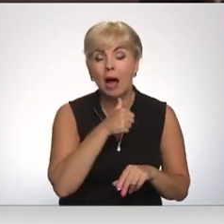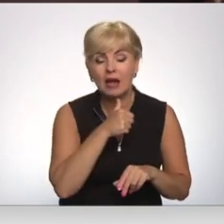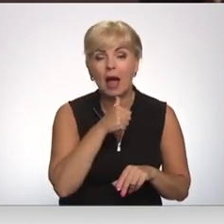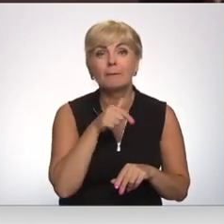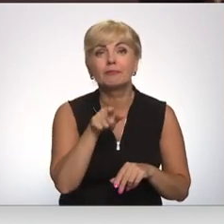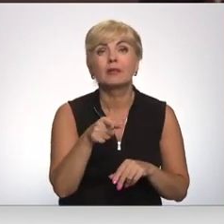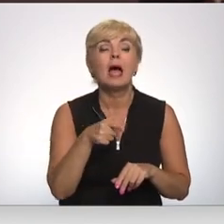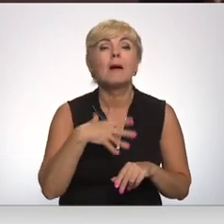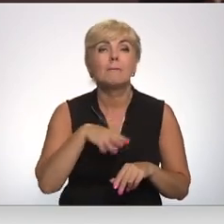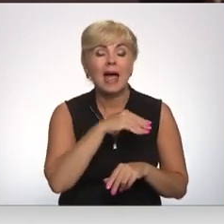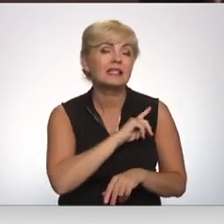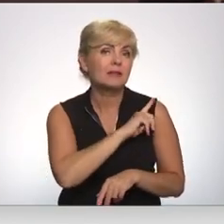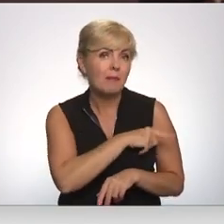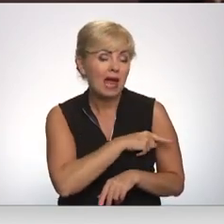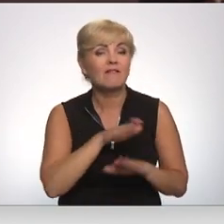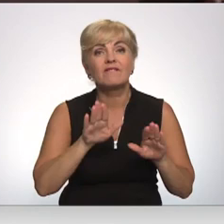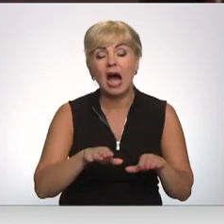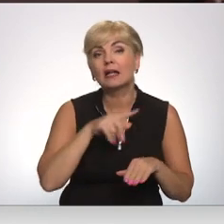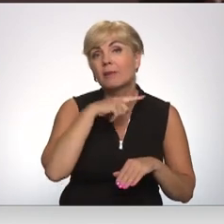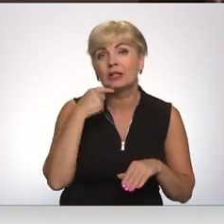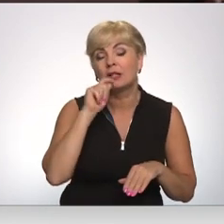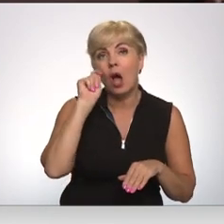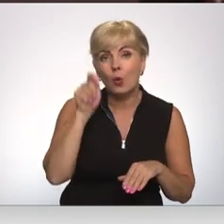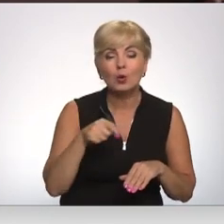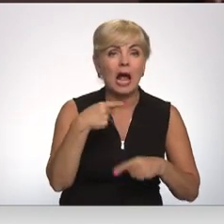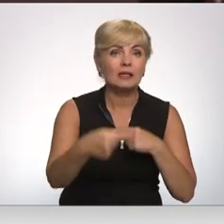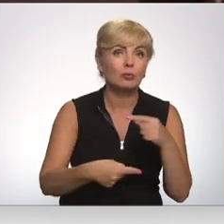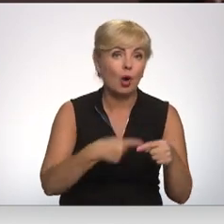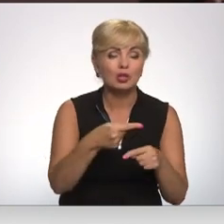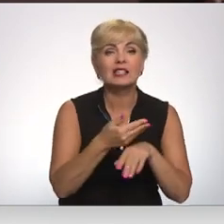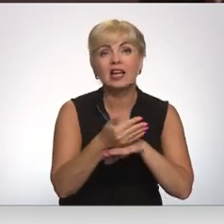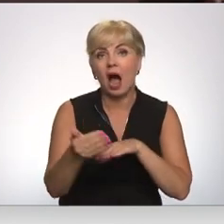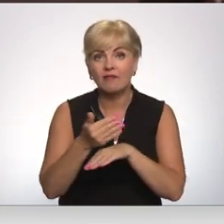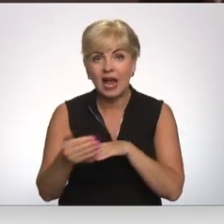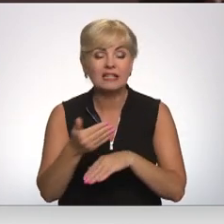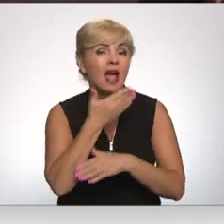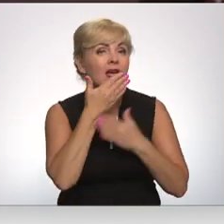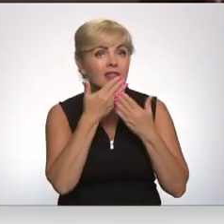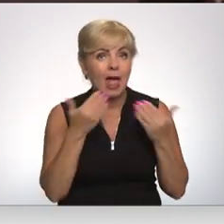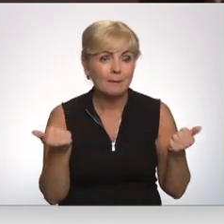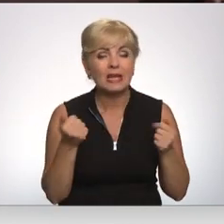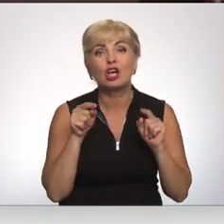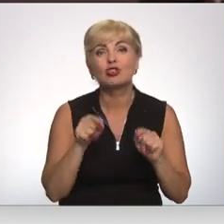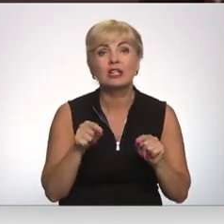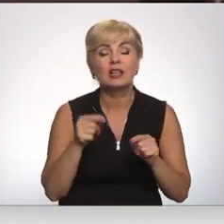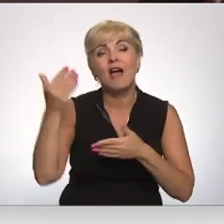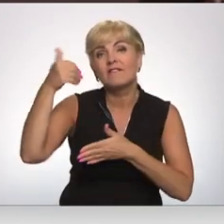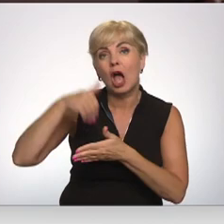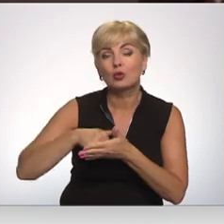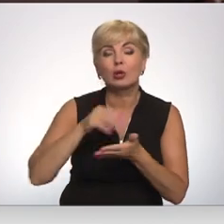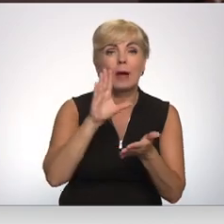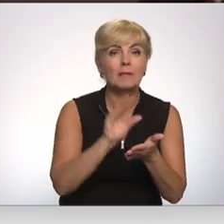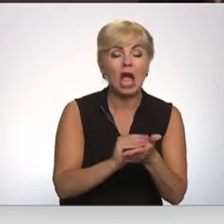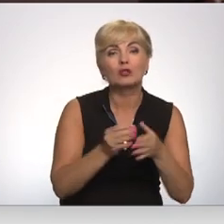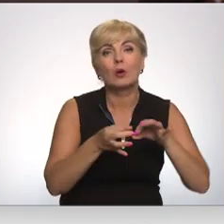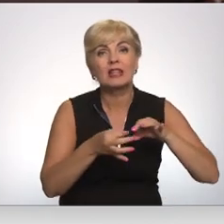faktiski, ka mēs to spējam, varam un gribam. Nu, Ukraiņiem tas process kavējās, tāpēc, ka viņiem nebija šīs vēsturiskā pieredze, savu